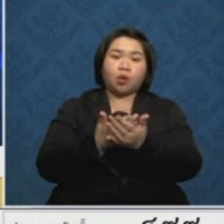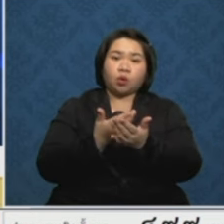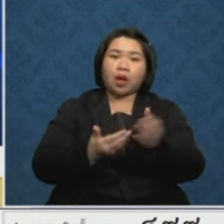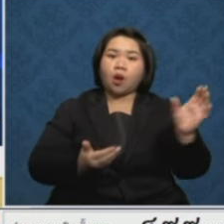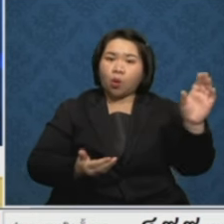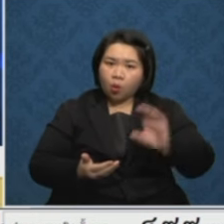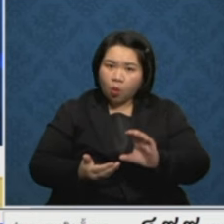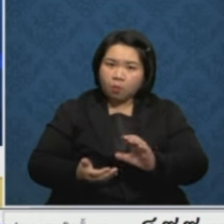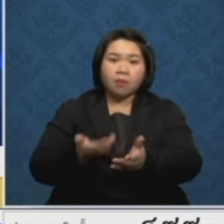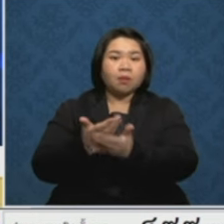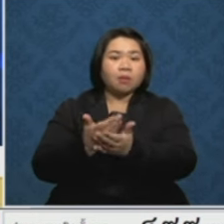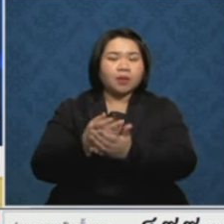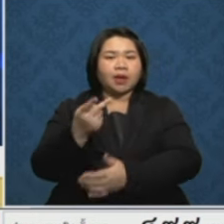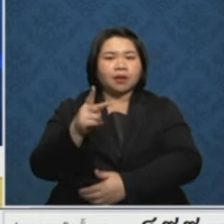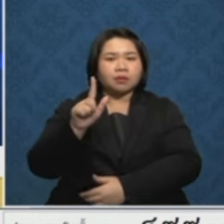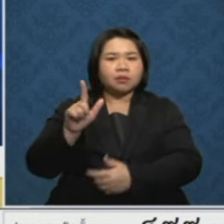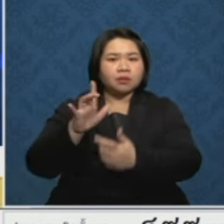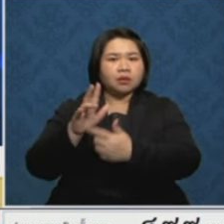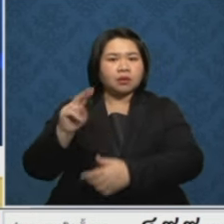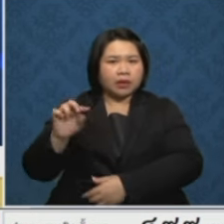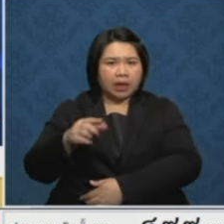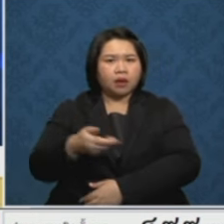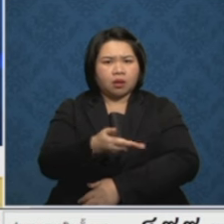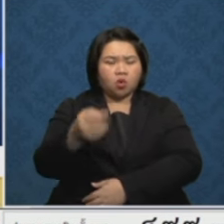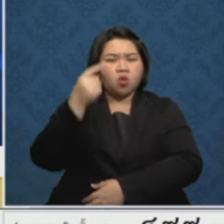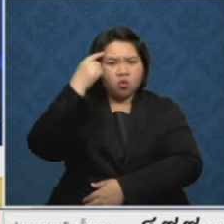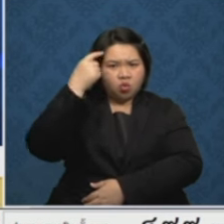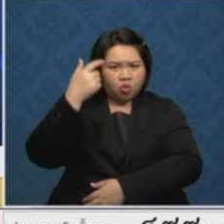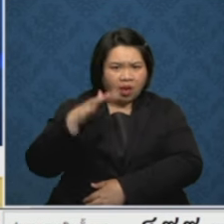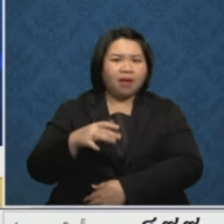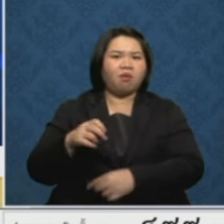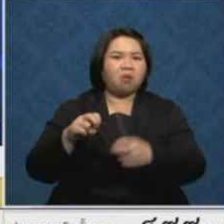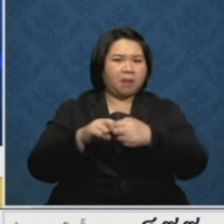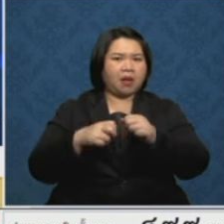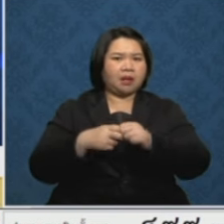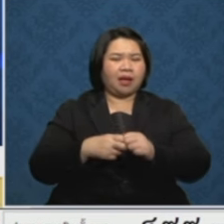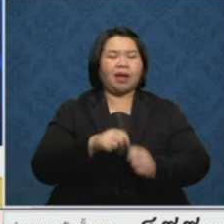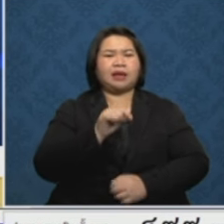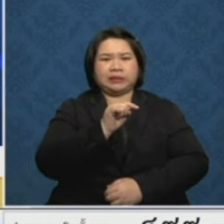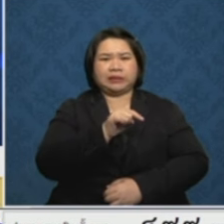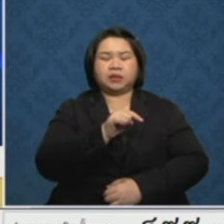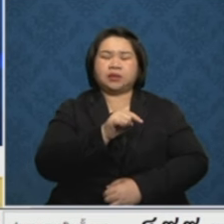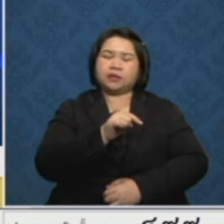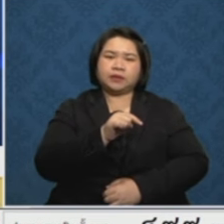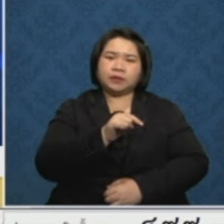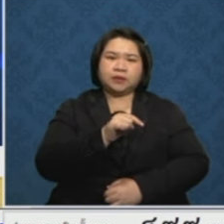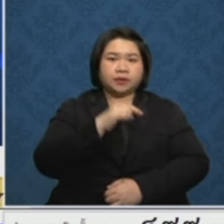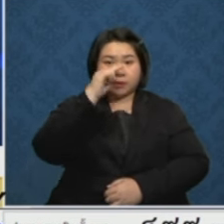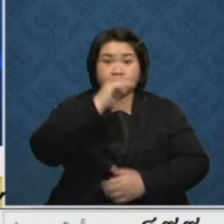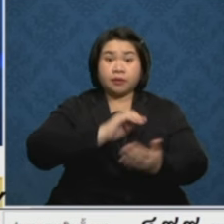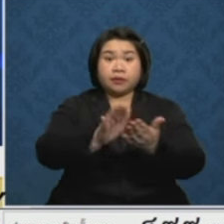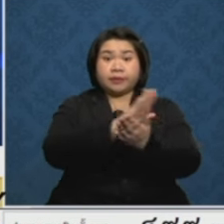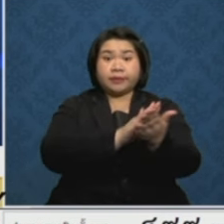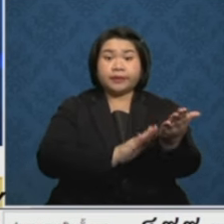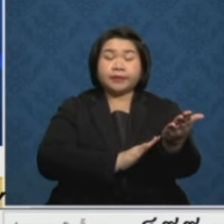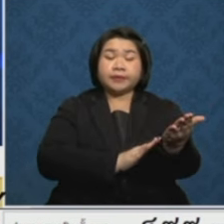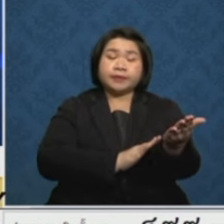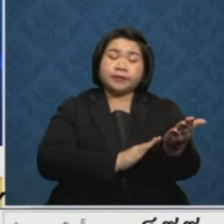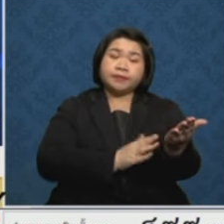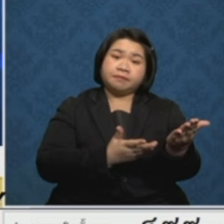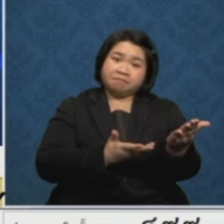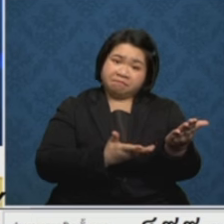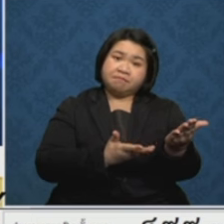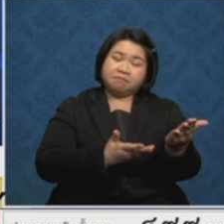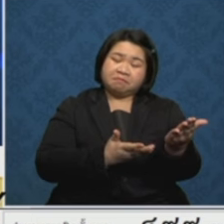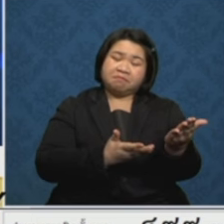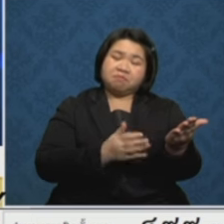คลังท่านคงรู้ได้โดยที่ไม่ต้องสงสัยว่าทำแบบนี้มันจะทำให้ประเทศเราสุ่ม